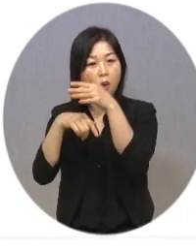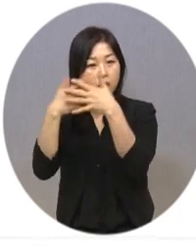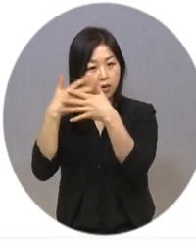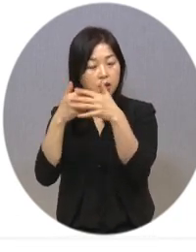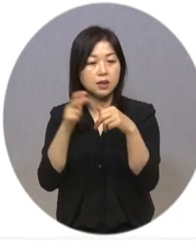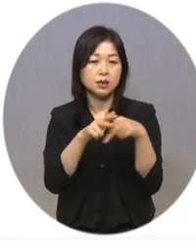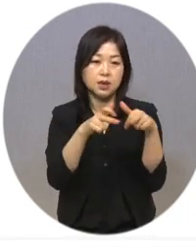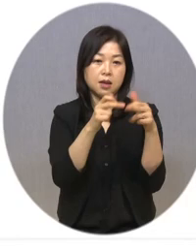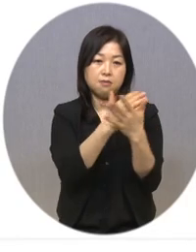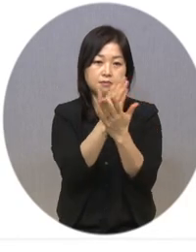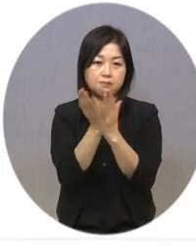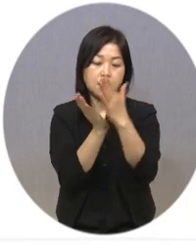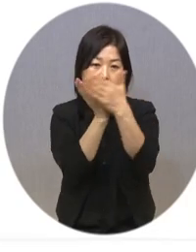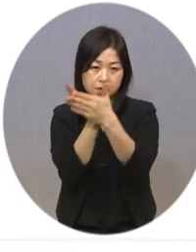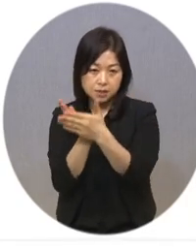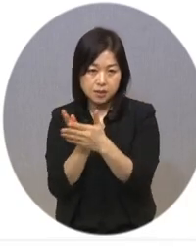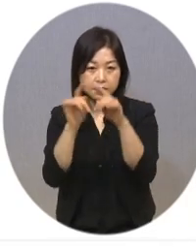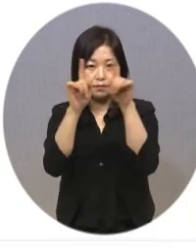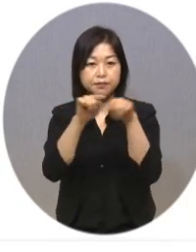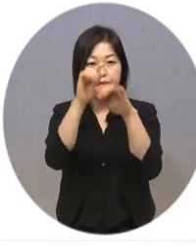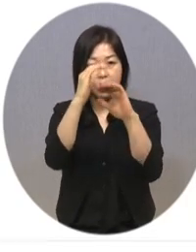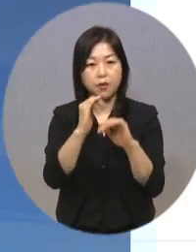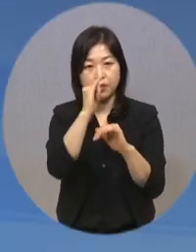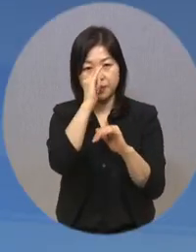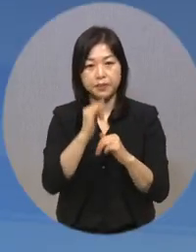장애 유형별 맞춤 콘텐츠가 담겼습니다.